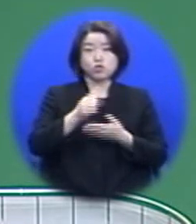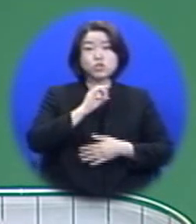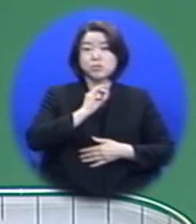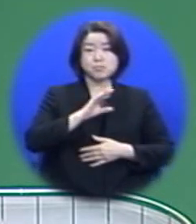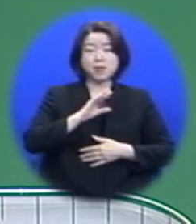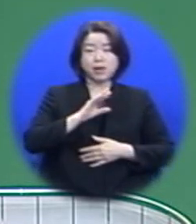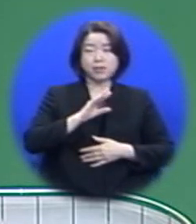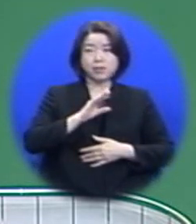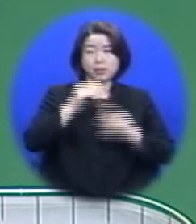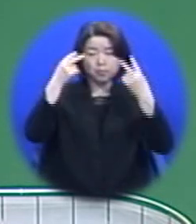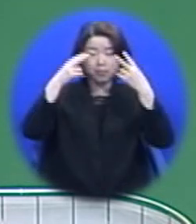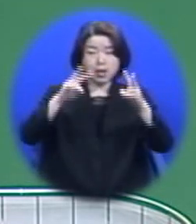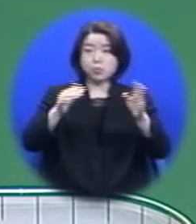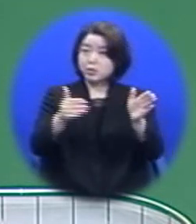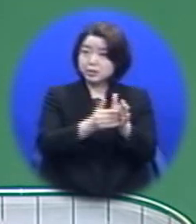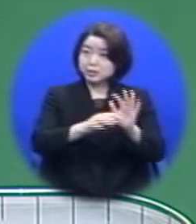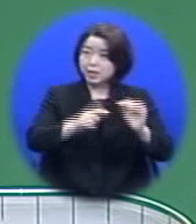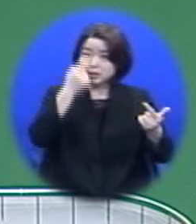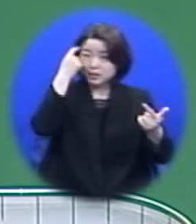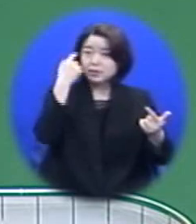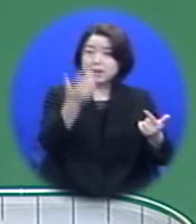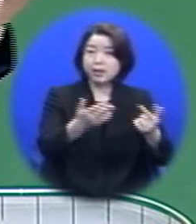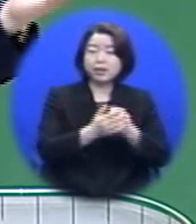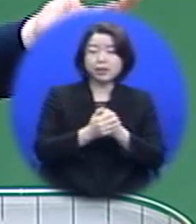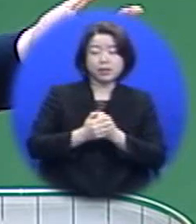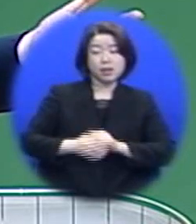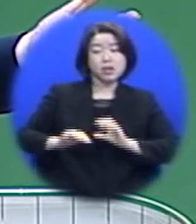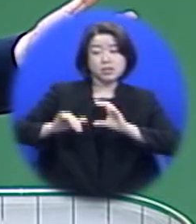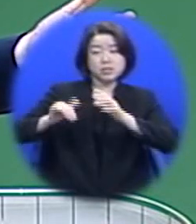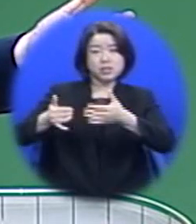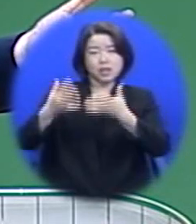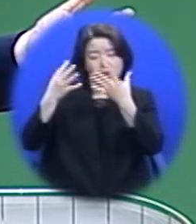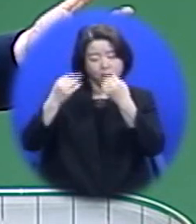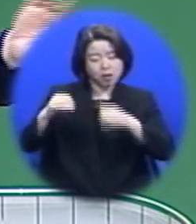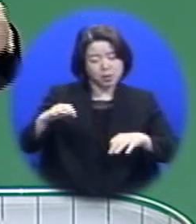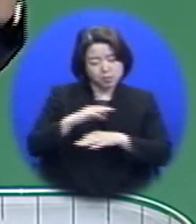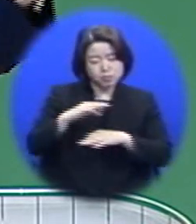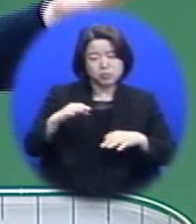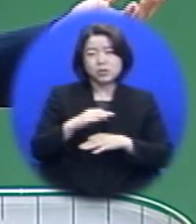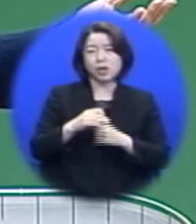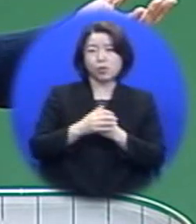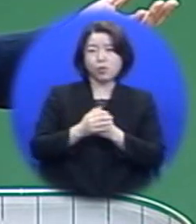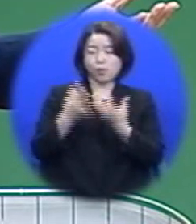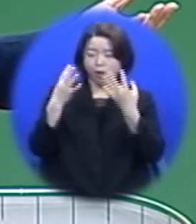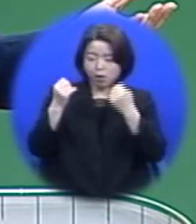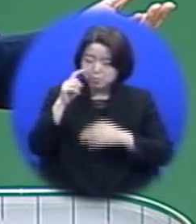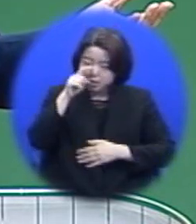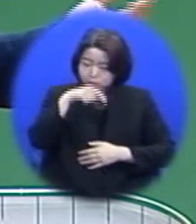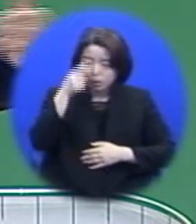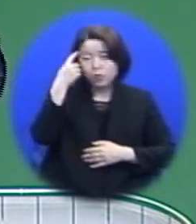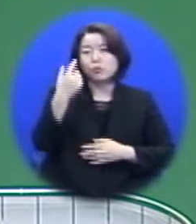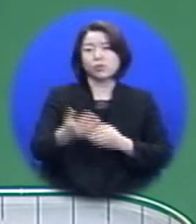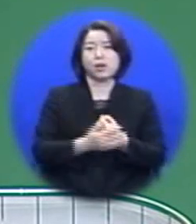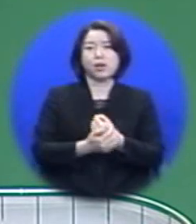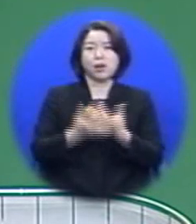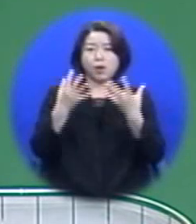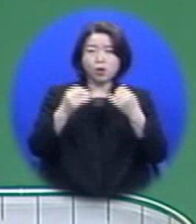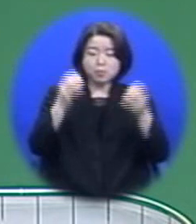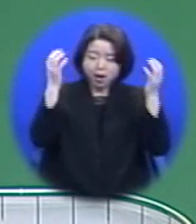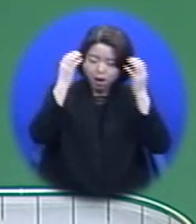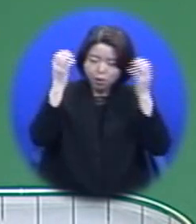바라보고 많은 거 아니냐 세상은 얼마나 불리하니 얼마나 더러우니 얼마나